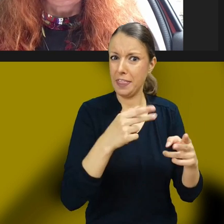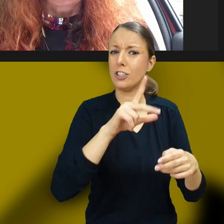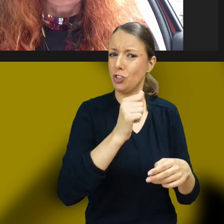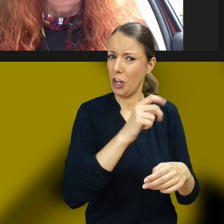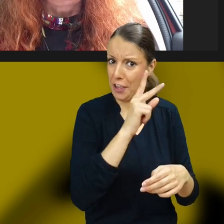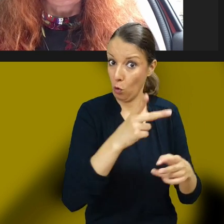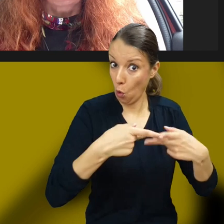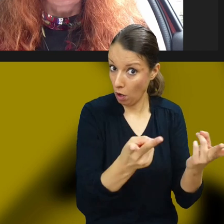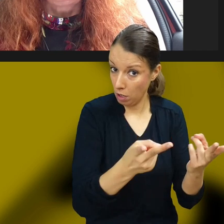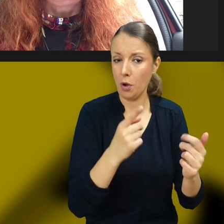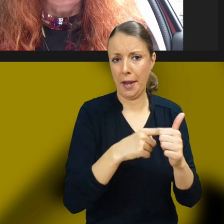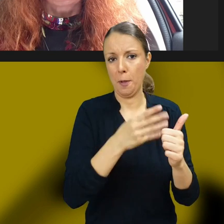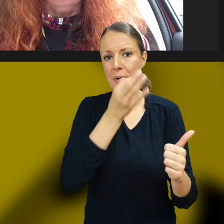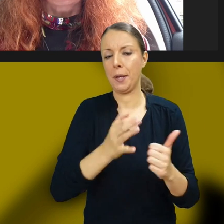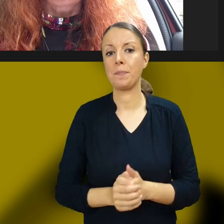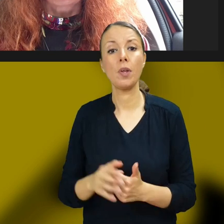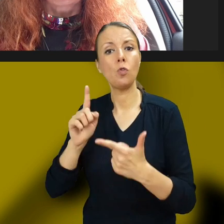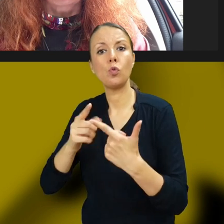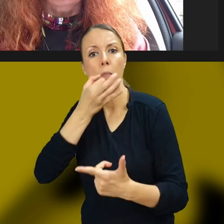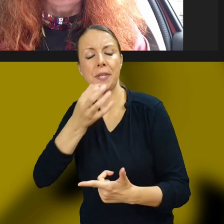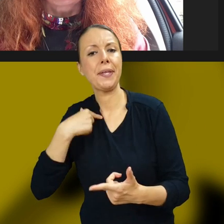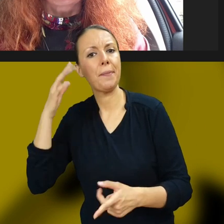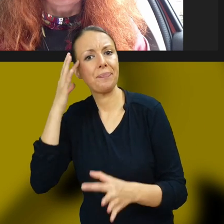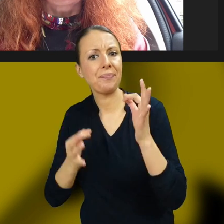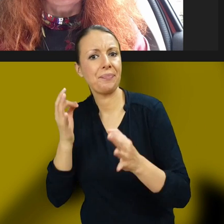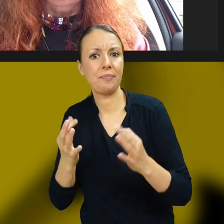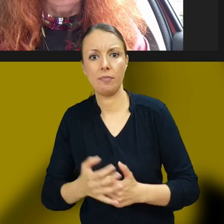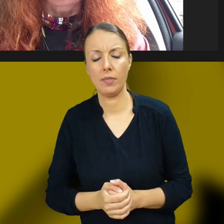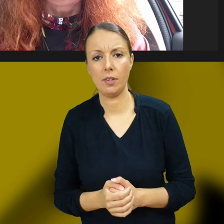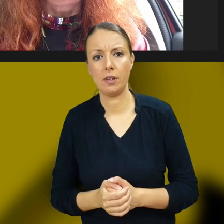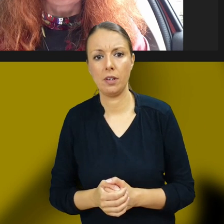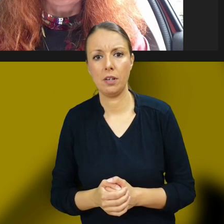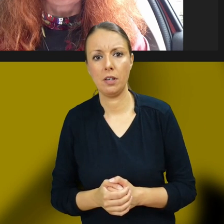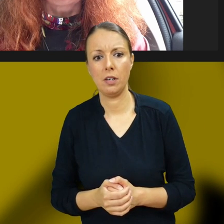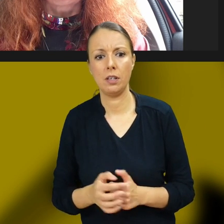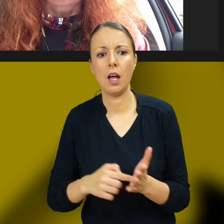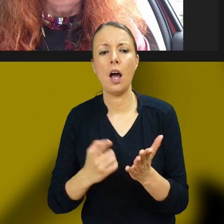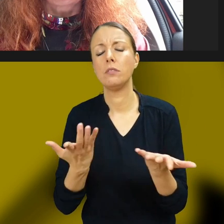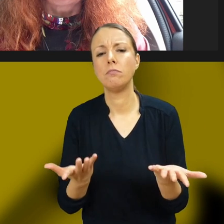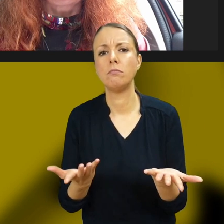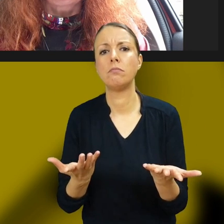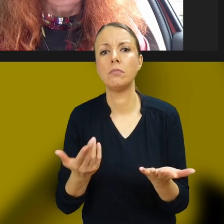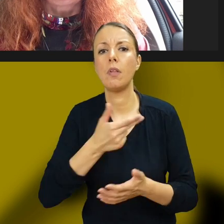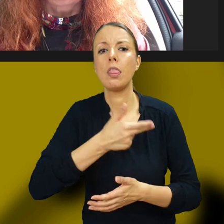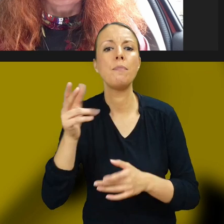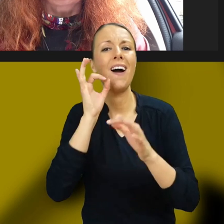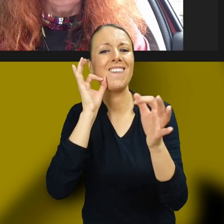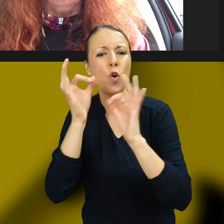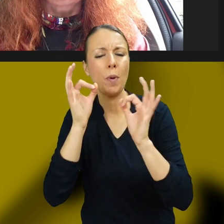drugie, zastanawiam się, czy ta kwestia tej informacji